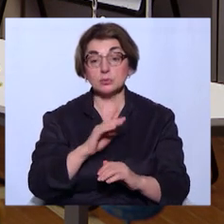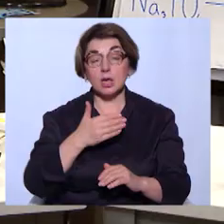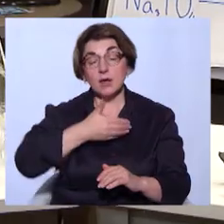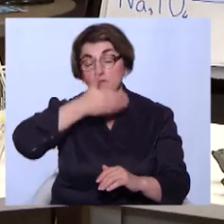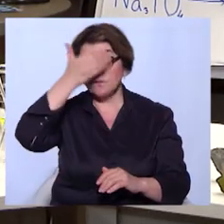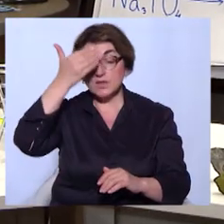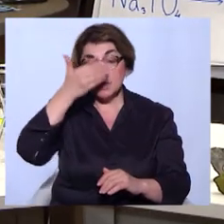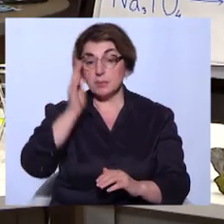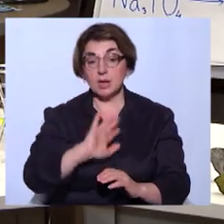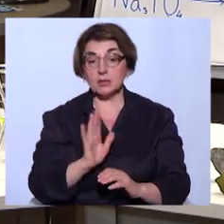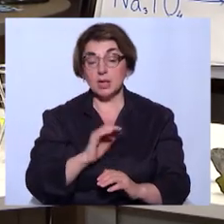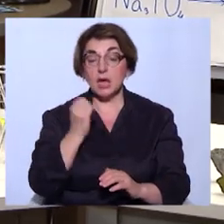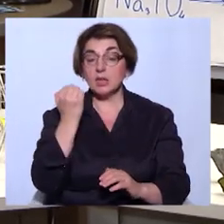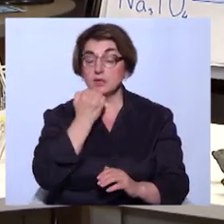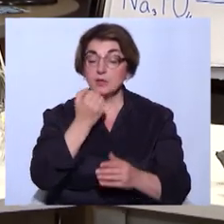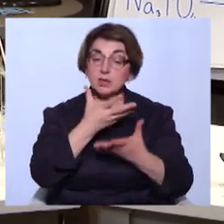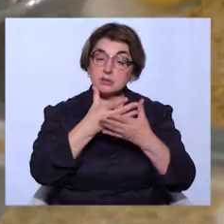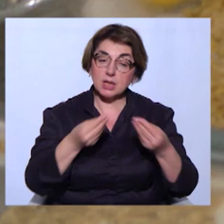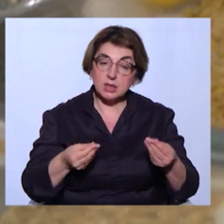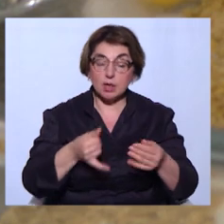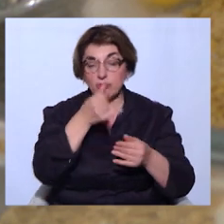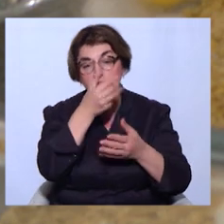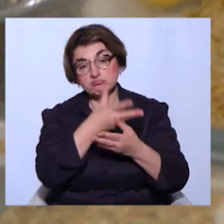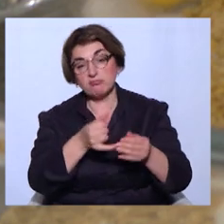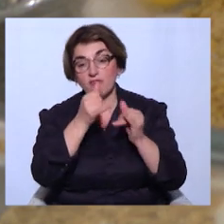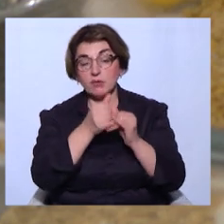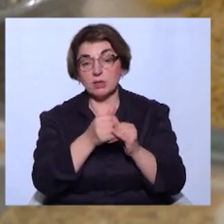საერთოდ ნივთიერება ხსნადია თუ ხსნადია.